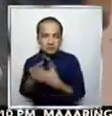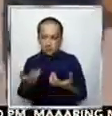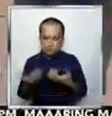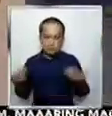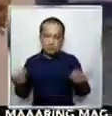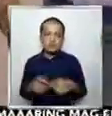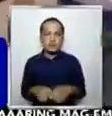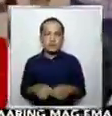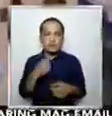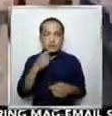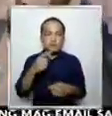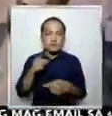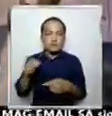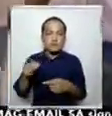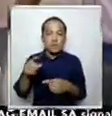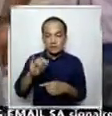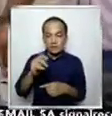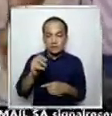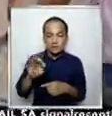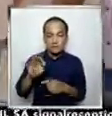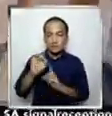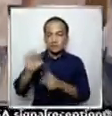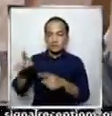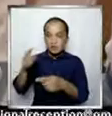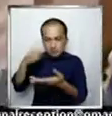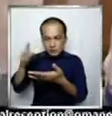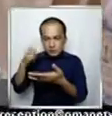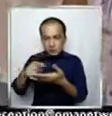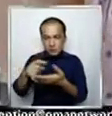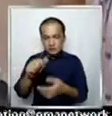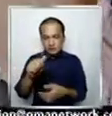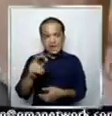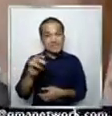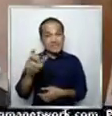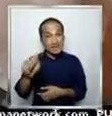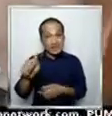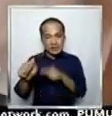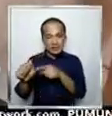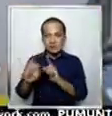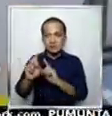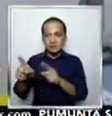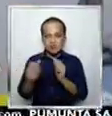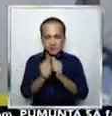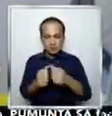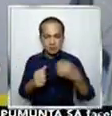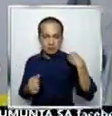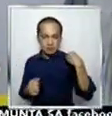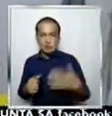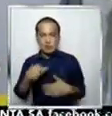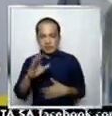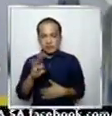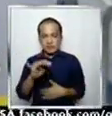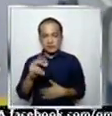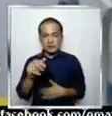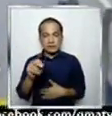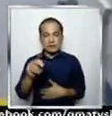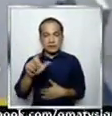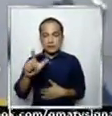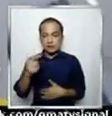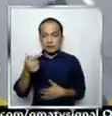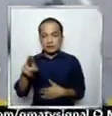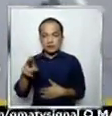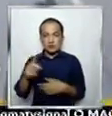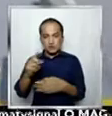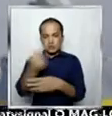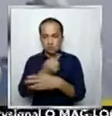ang IATF para inspeksyonin ang Alonte Sports Arena. Kasama rin nila ang mga opisyal ng Binyan LGU. Sa loob ng isang linggo, ang